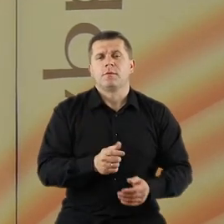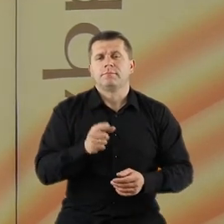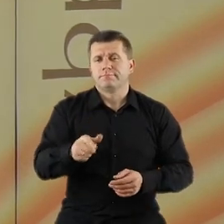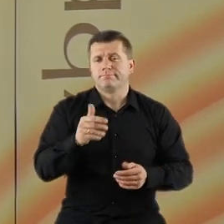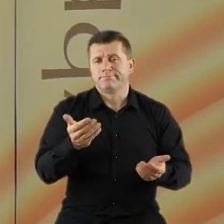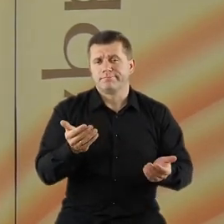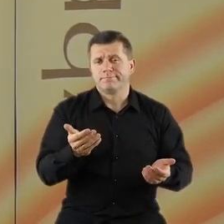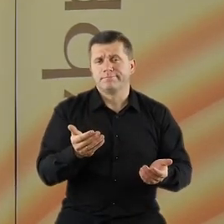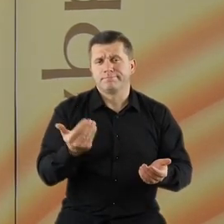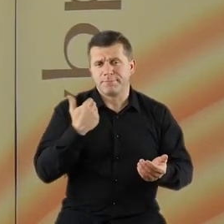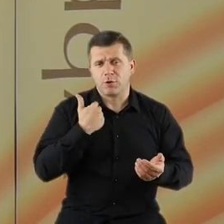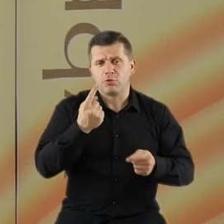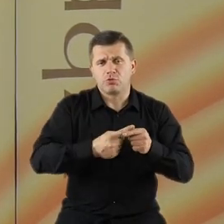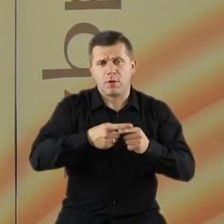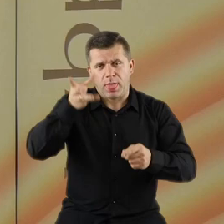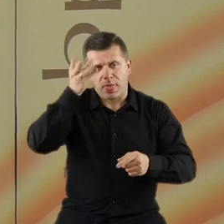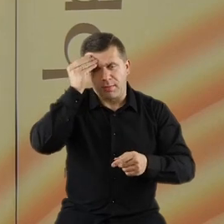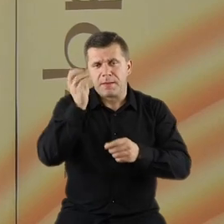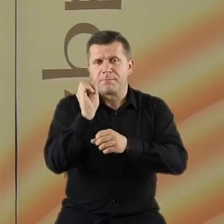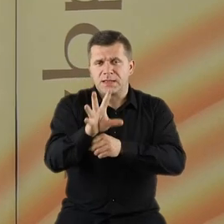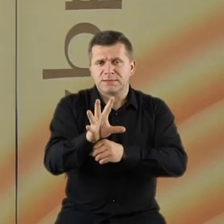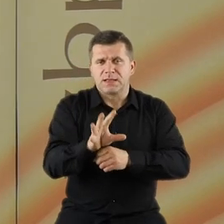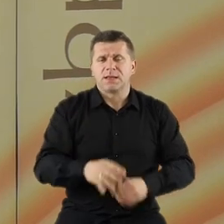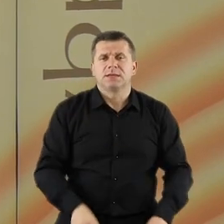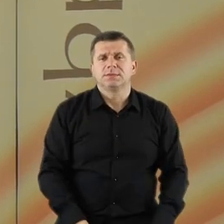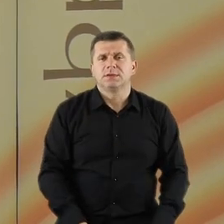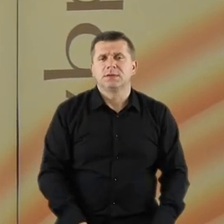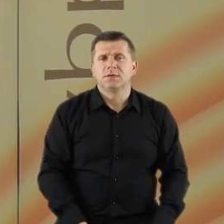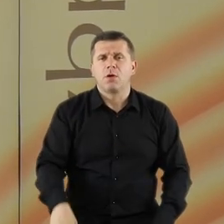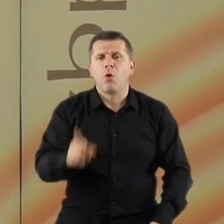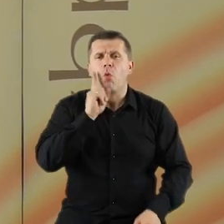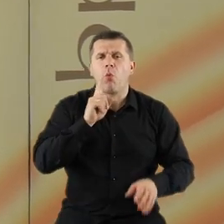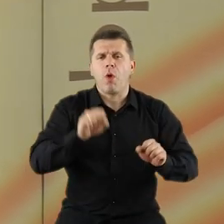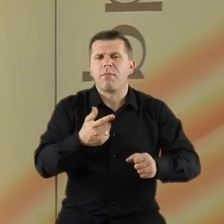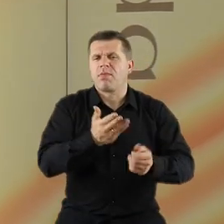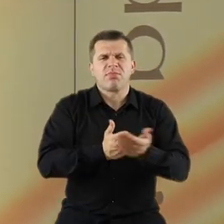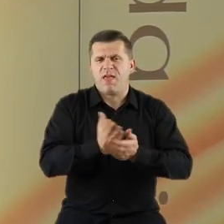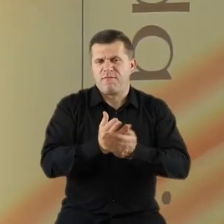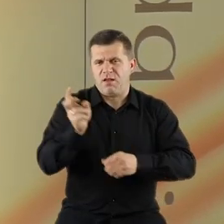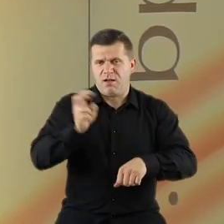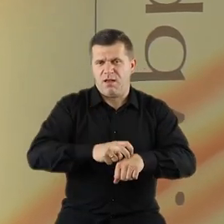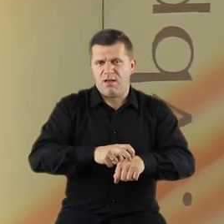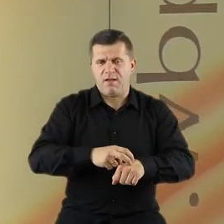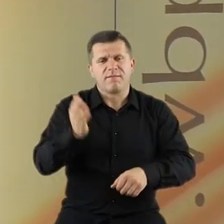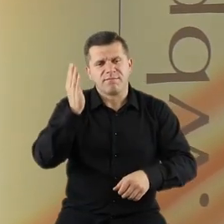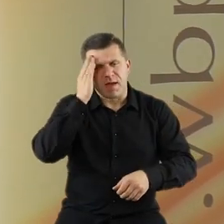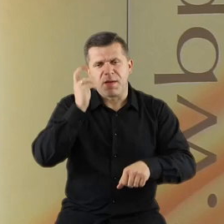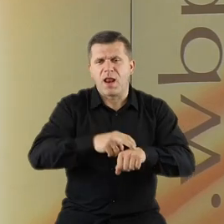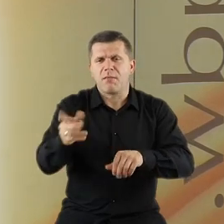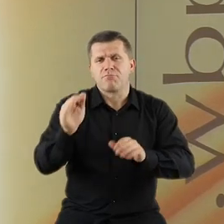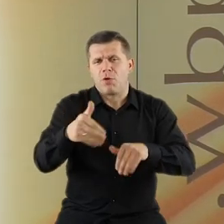zostało przegapione na slajdzie że chłop nie wierzył w lekarzy bo wierzył że lekarze trują